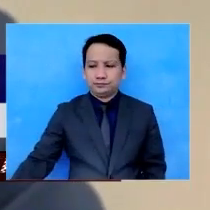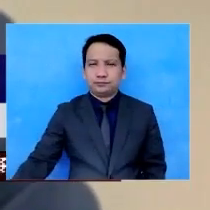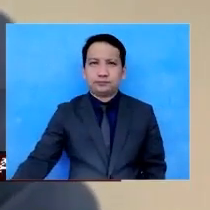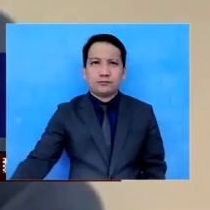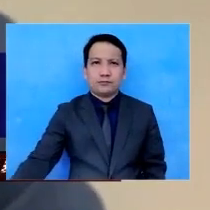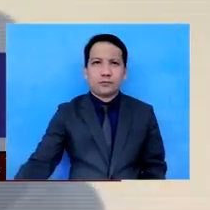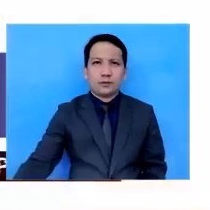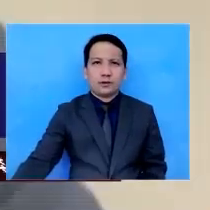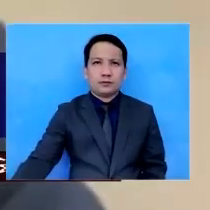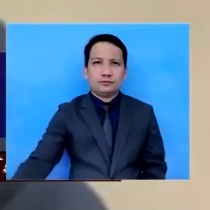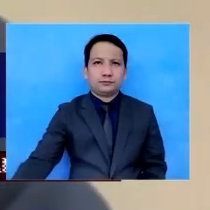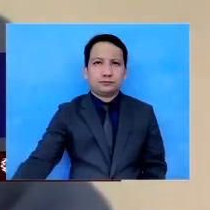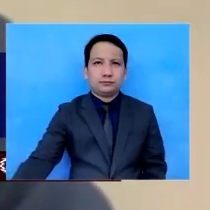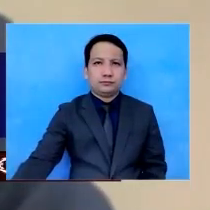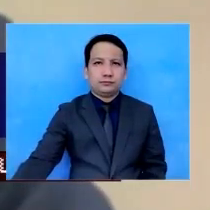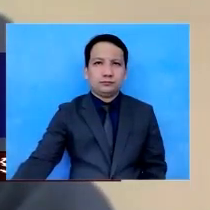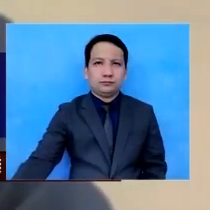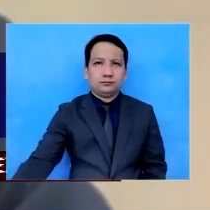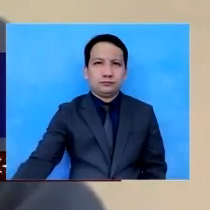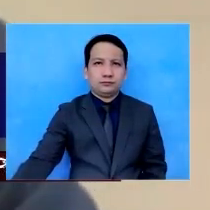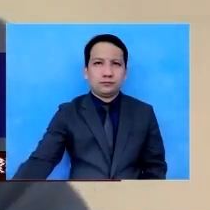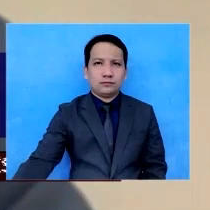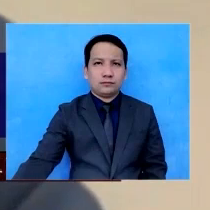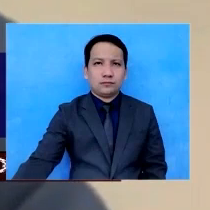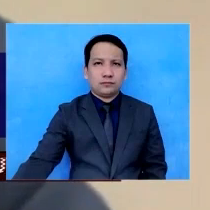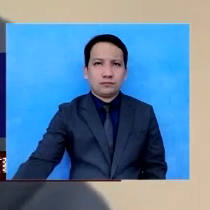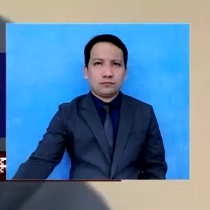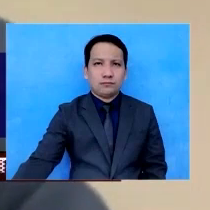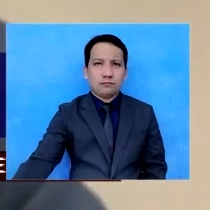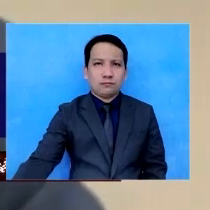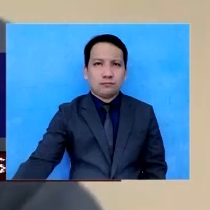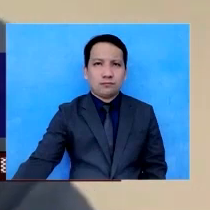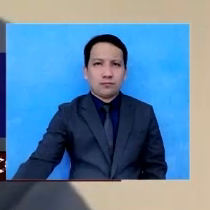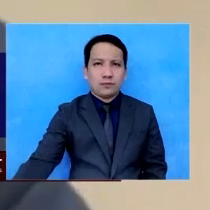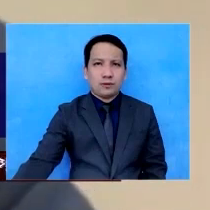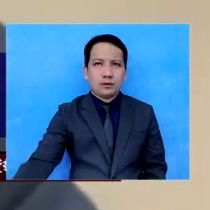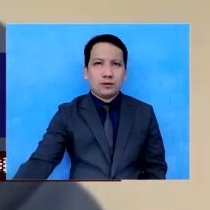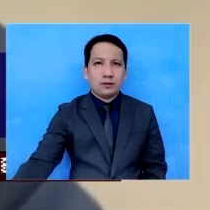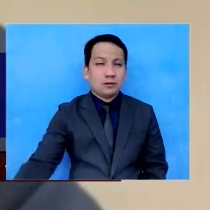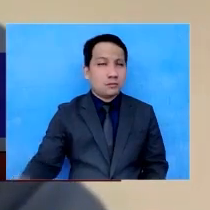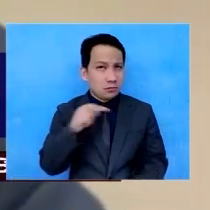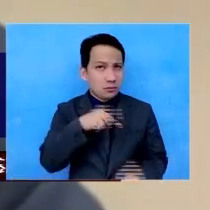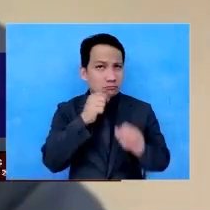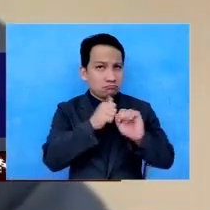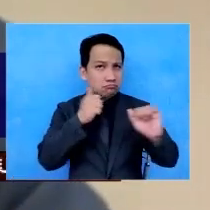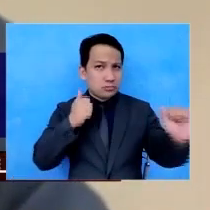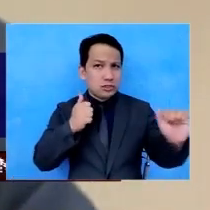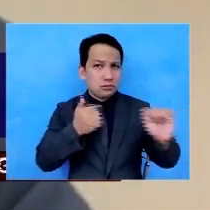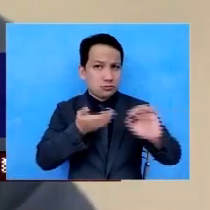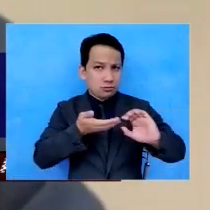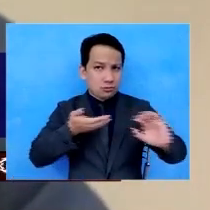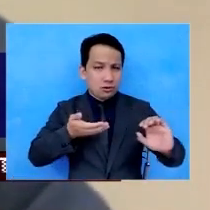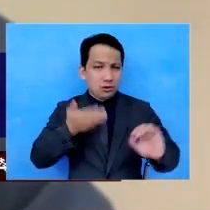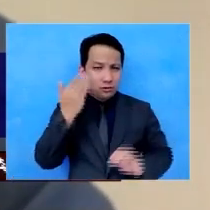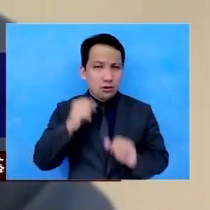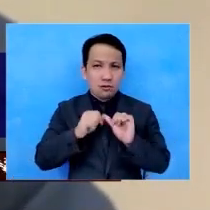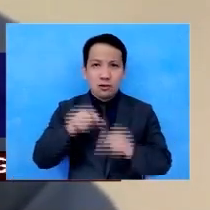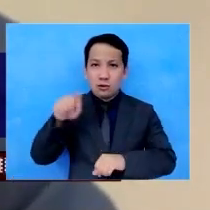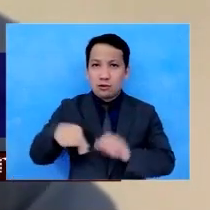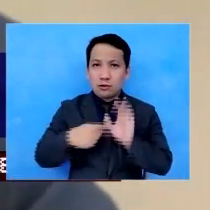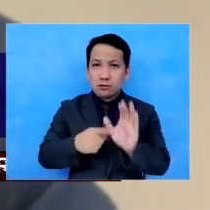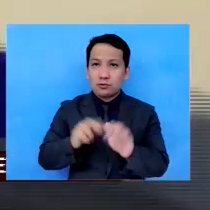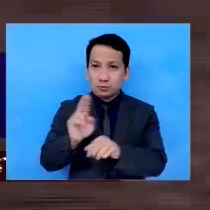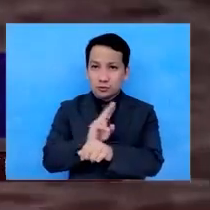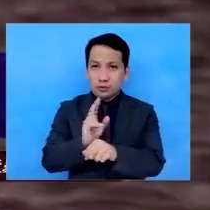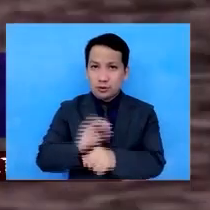ay equipped naman ng radar? If their interest really is to check the distance of the Philippine Coast Guard from their own vessel, they can always make use of their